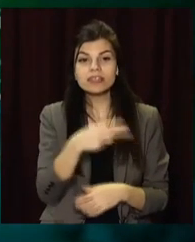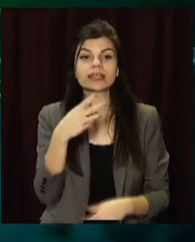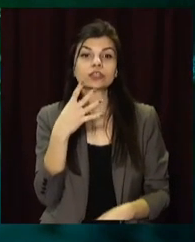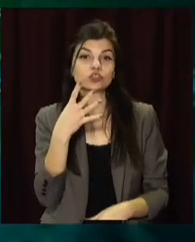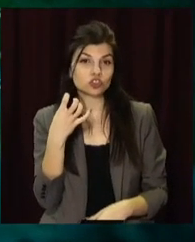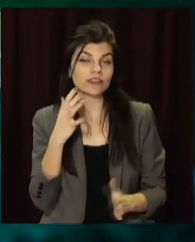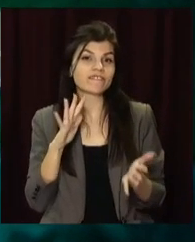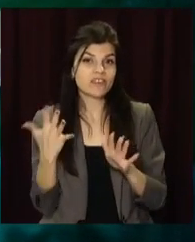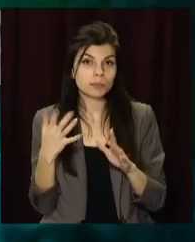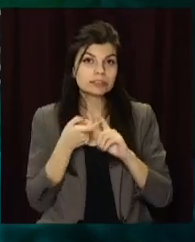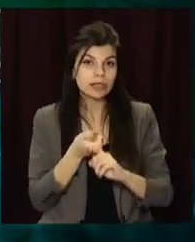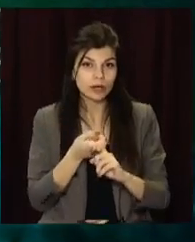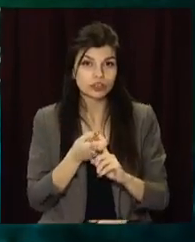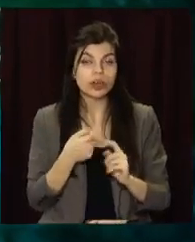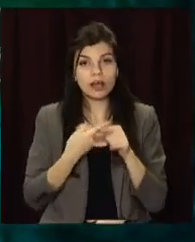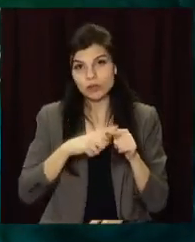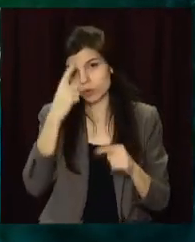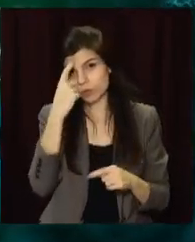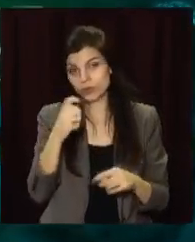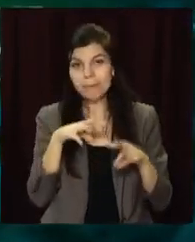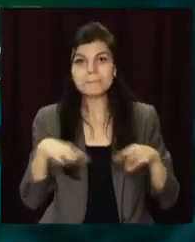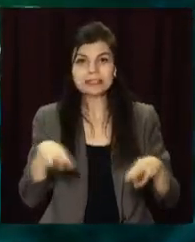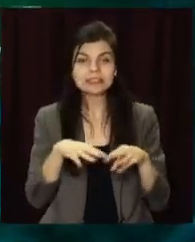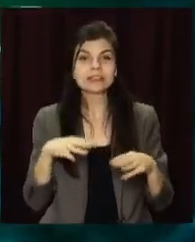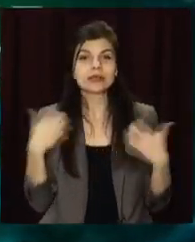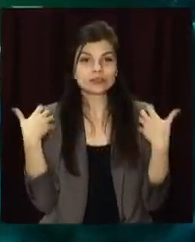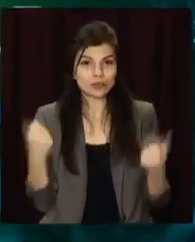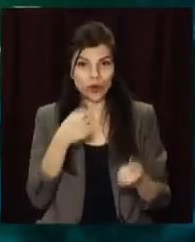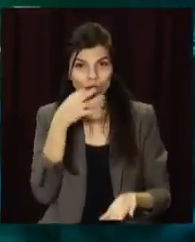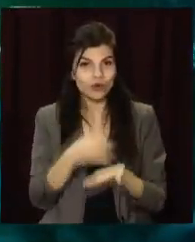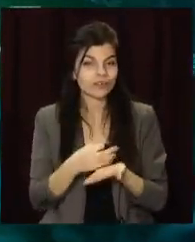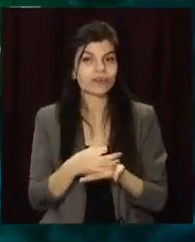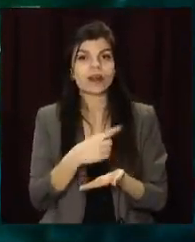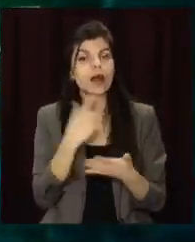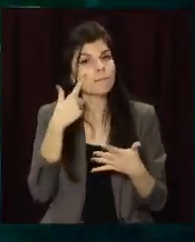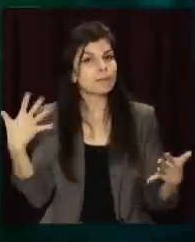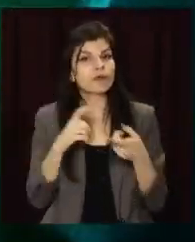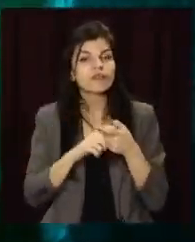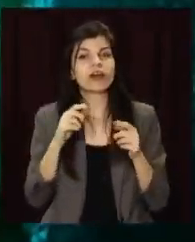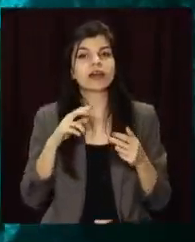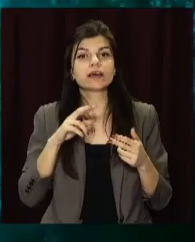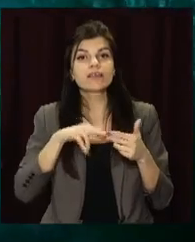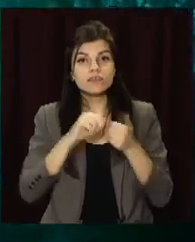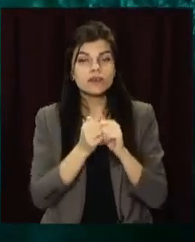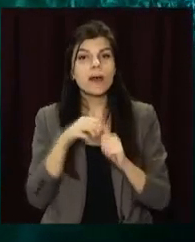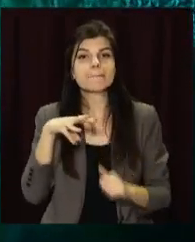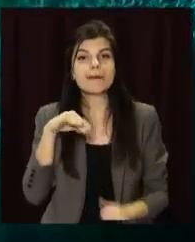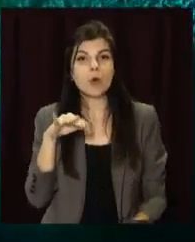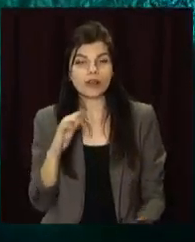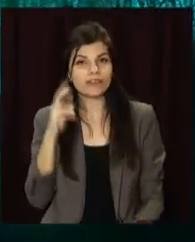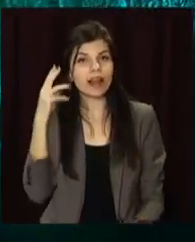добу зафіксували майже 2400 випадків зараження. Про це повідомили у Міністерстві охорони здоров'я. Найбільше нових